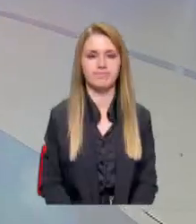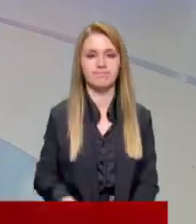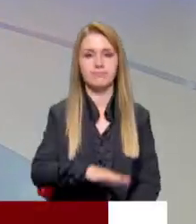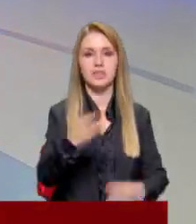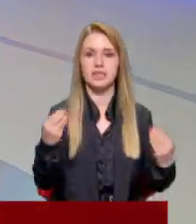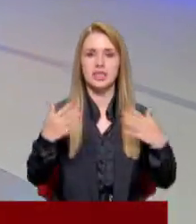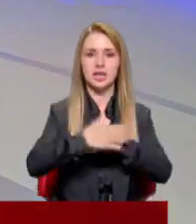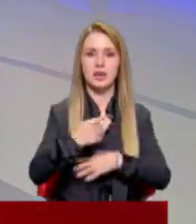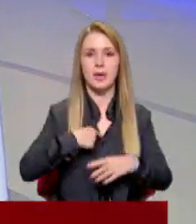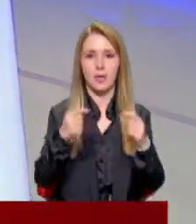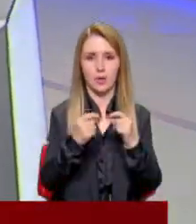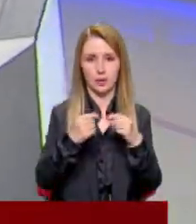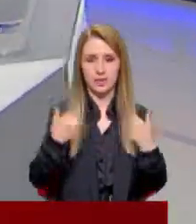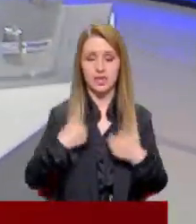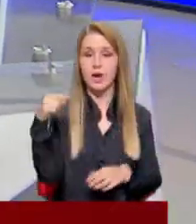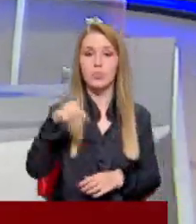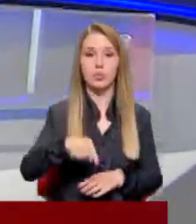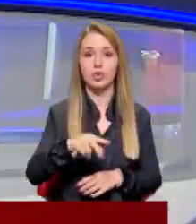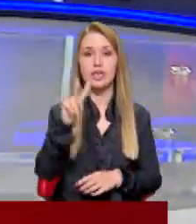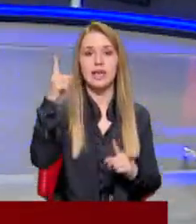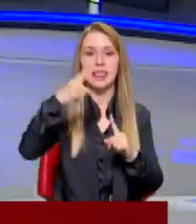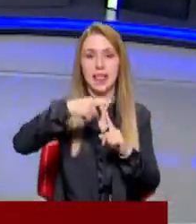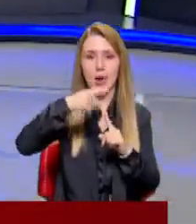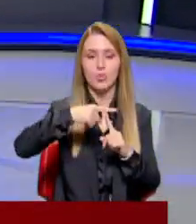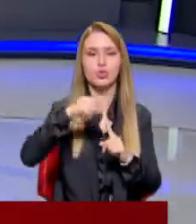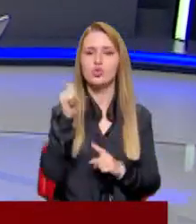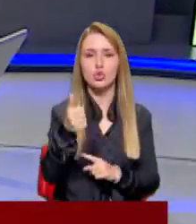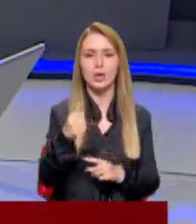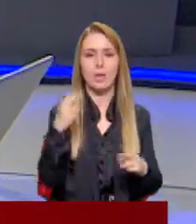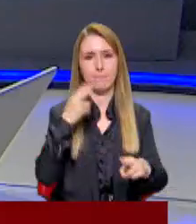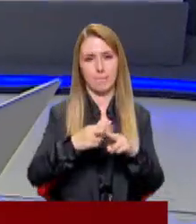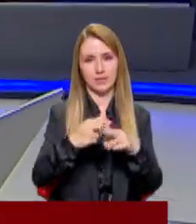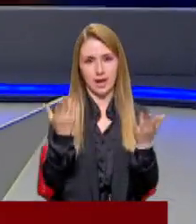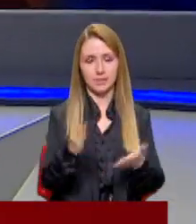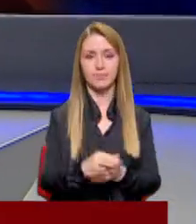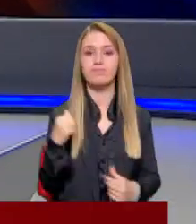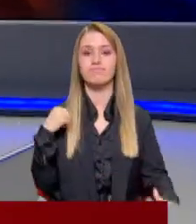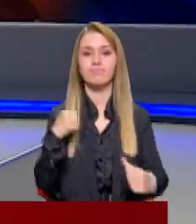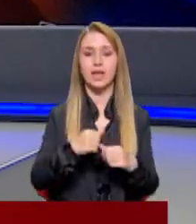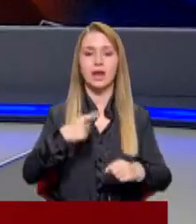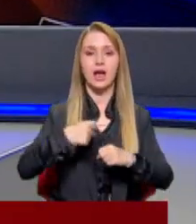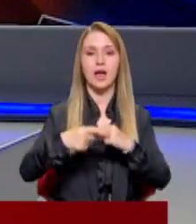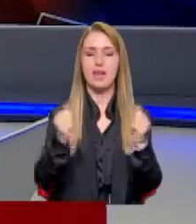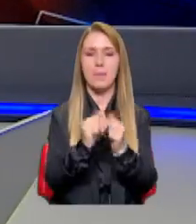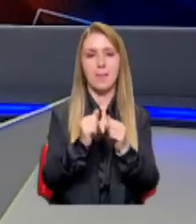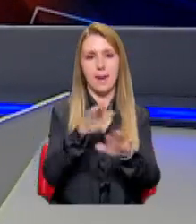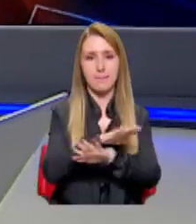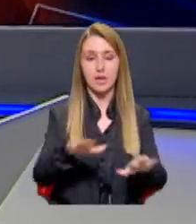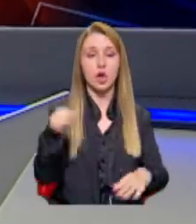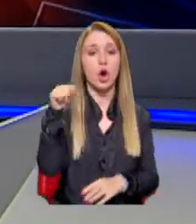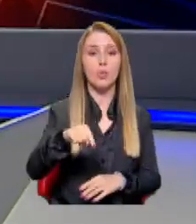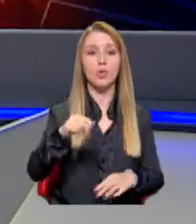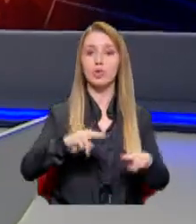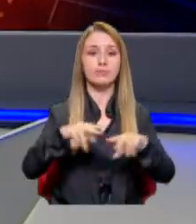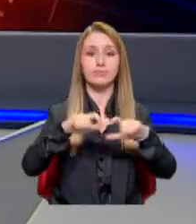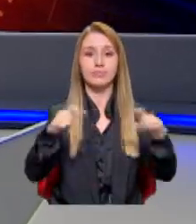Herkese iyi akşamlar Ben Burak Birsen Bugün 2 Temmuz günlerden pazar bir kez daha haftayı birlikte noktalıyoruz bugünkü